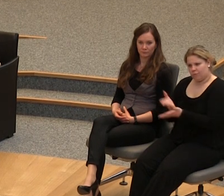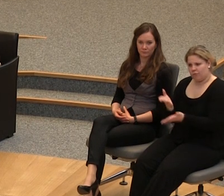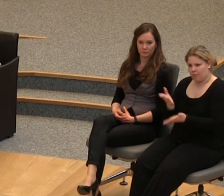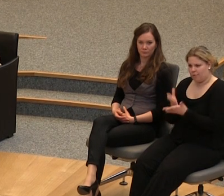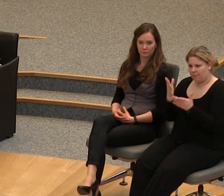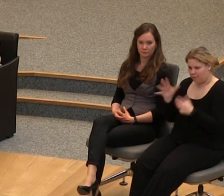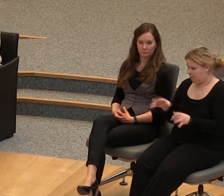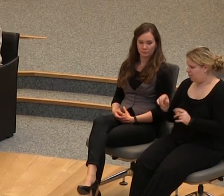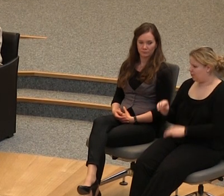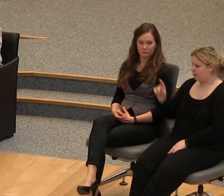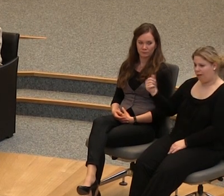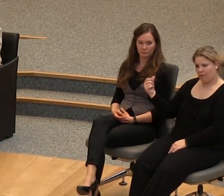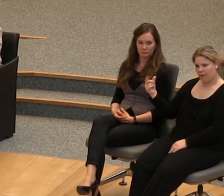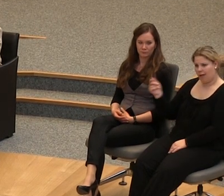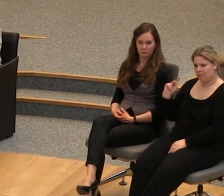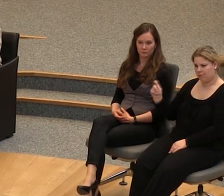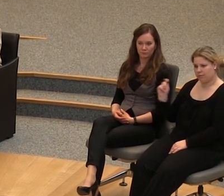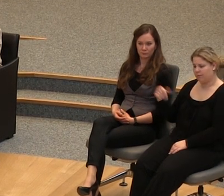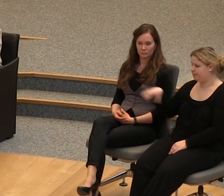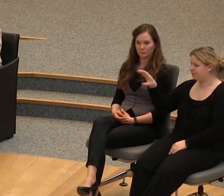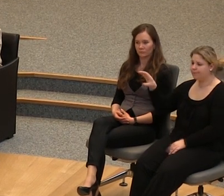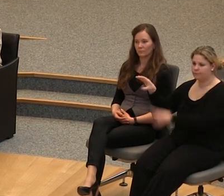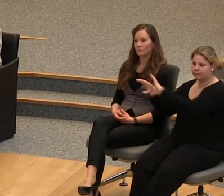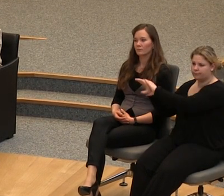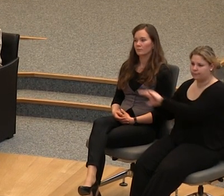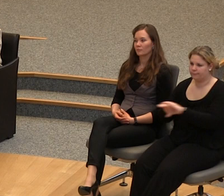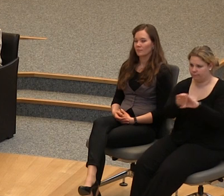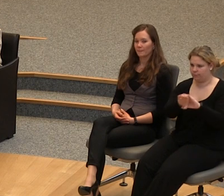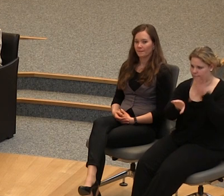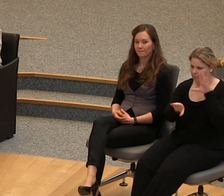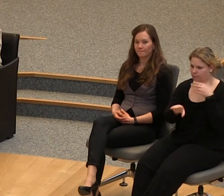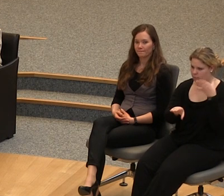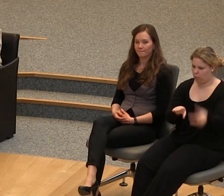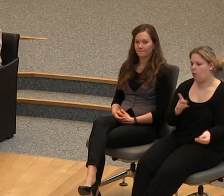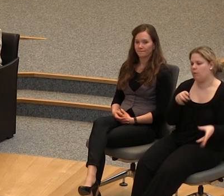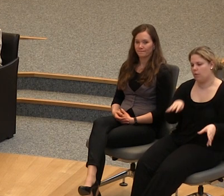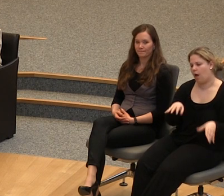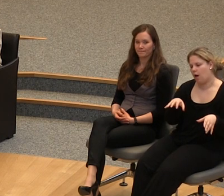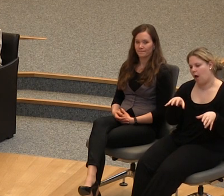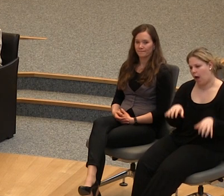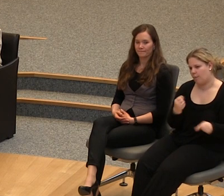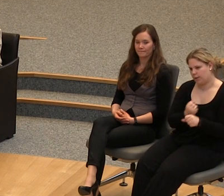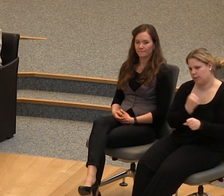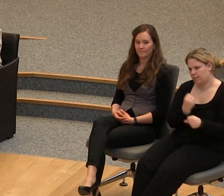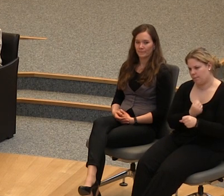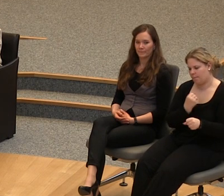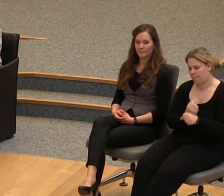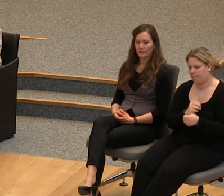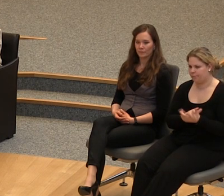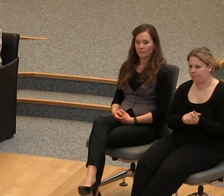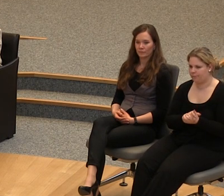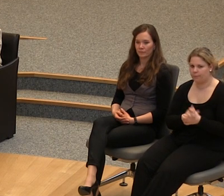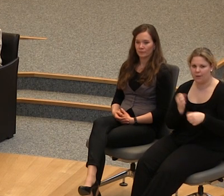Und behinderte Menschen haben dann einen regulären Arbeitsplatz zu regulären Arbeitsbedingungen, nicht ein arbeitnehmerähnliches Verhältnis wie im